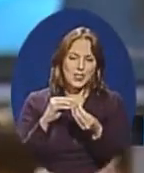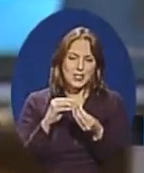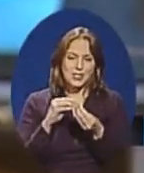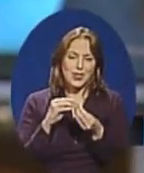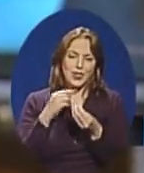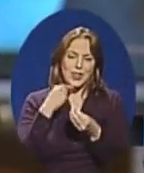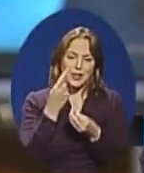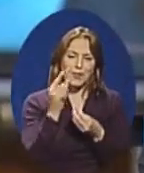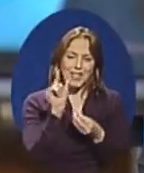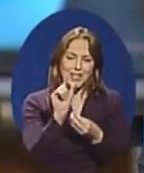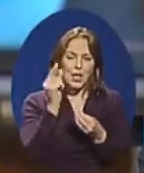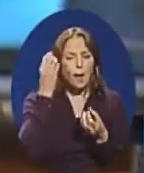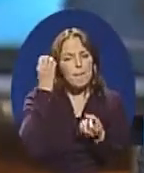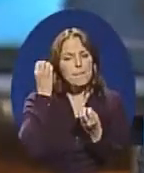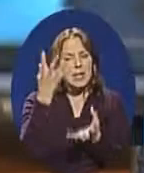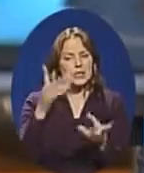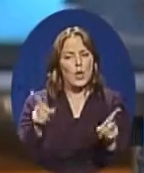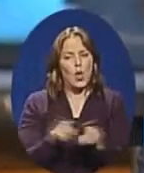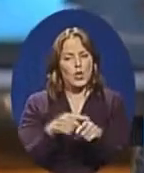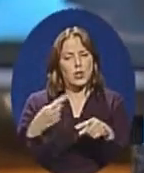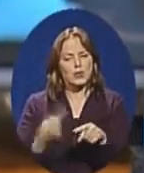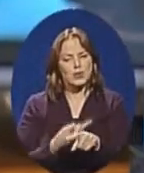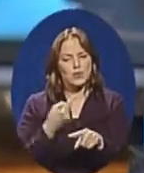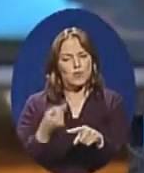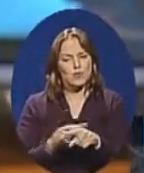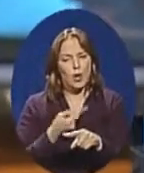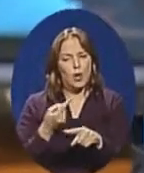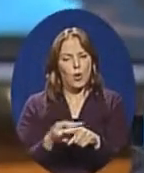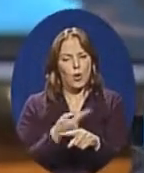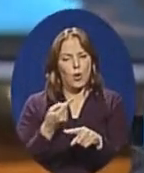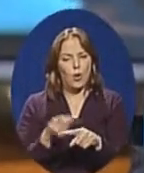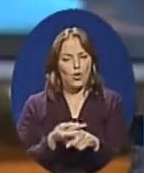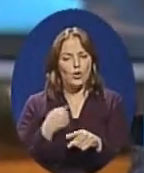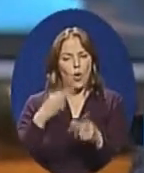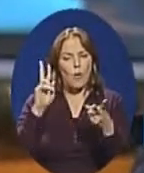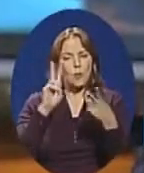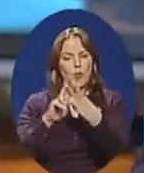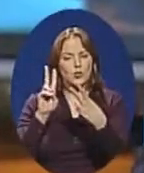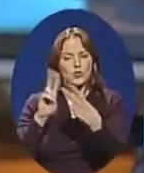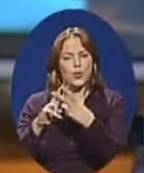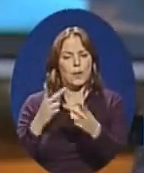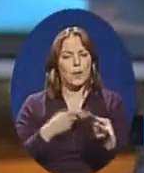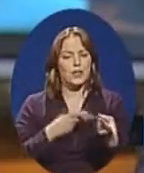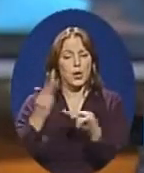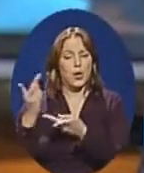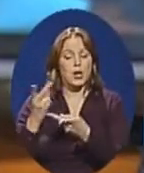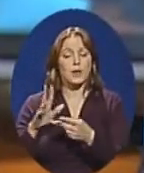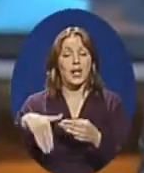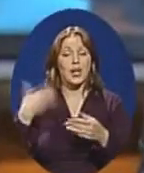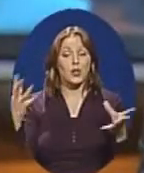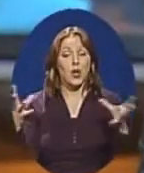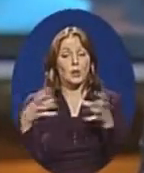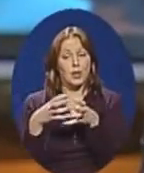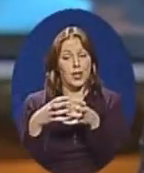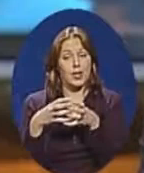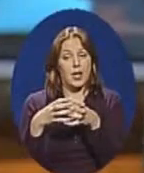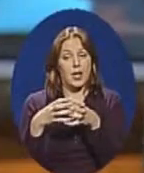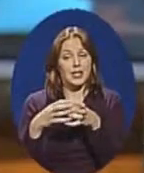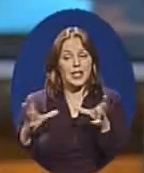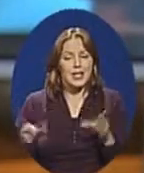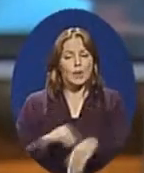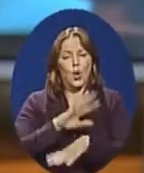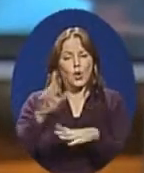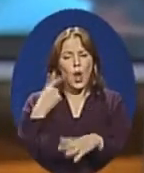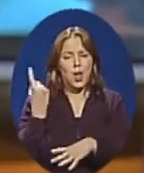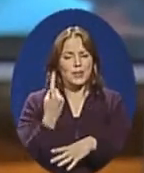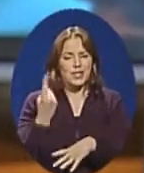נימה קטנה, איזשהו מסר לאותן משפחות שאנחנו פוגשים בבתי חולים. להיות ביחד עם